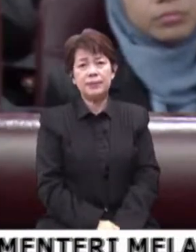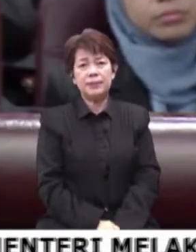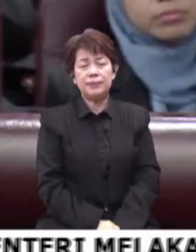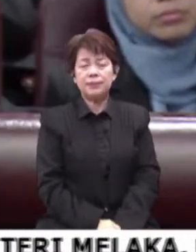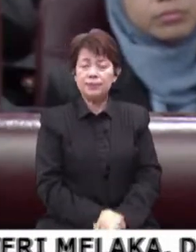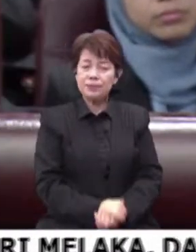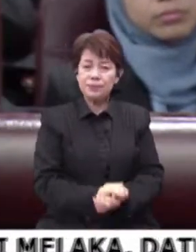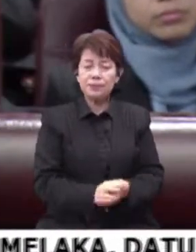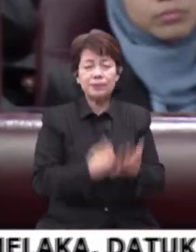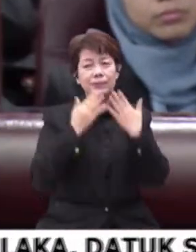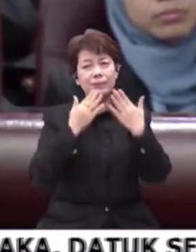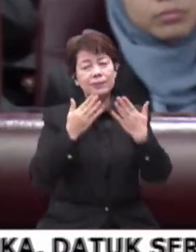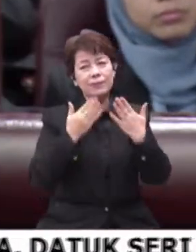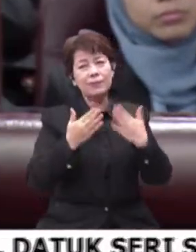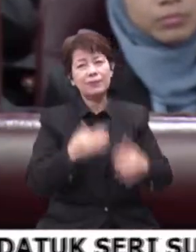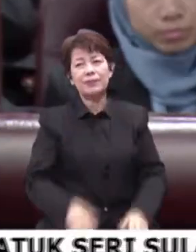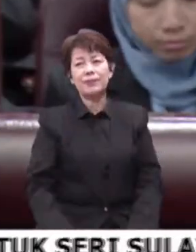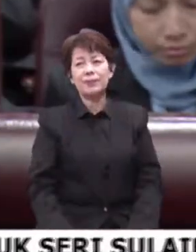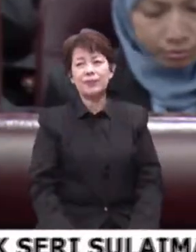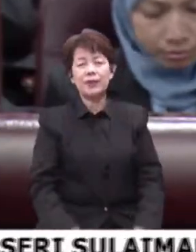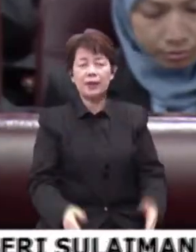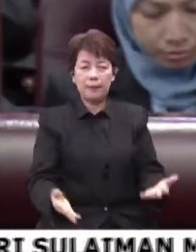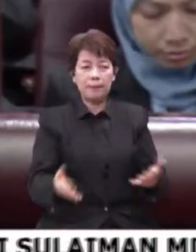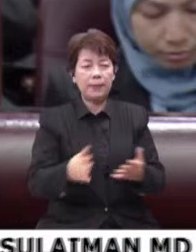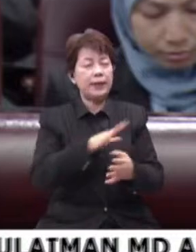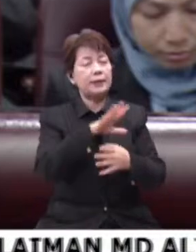untuk membuat ini hanya